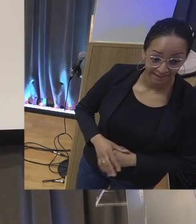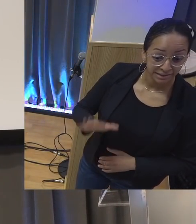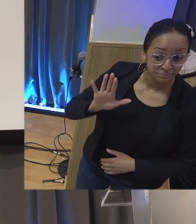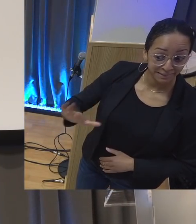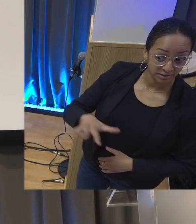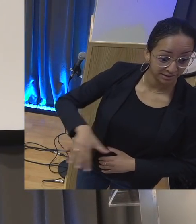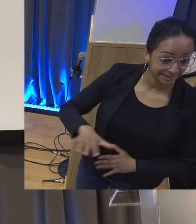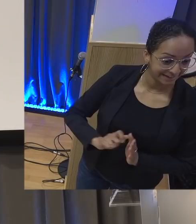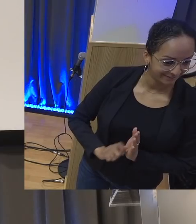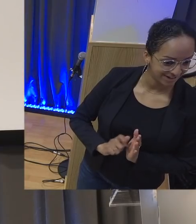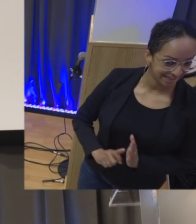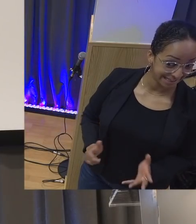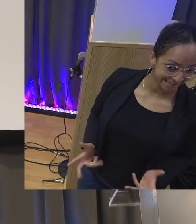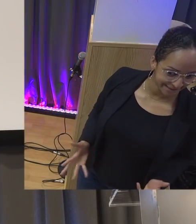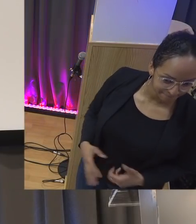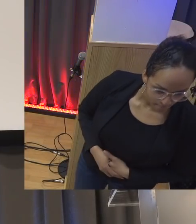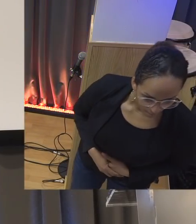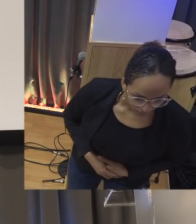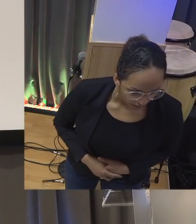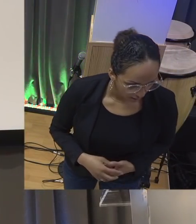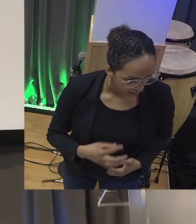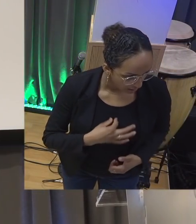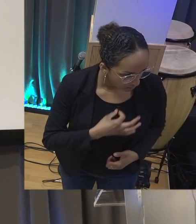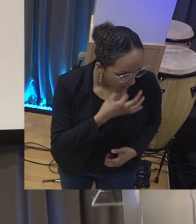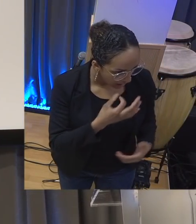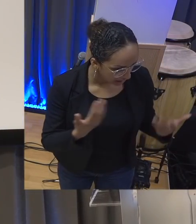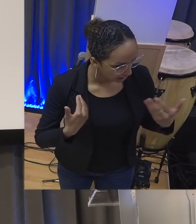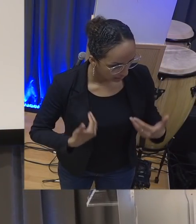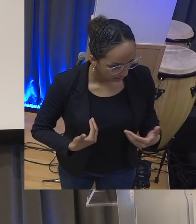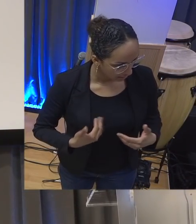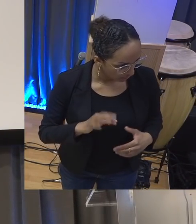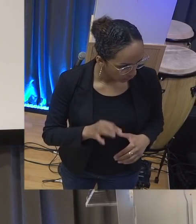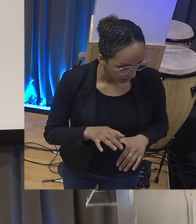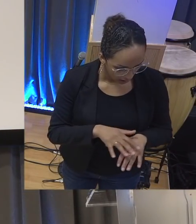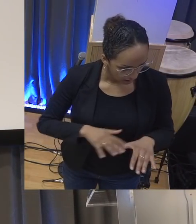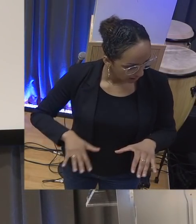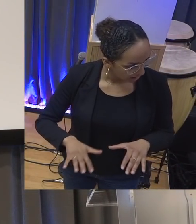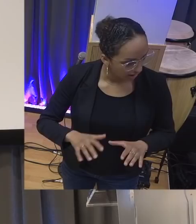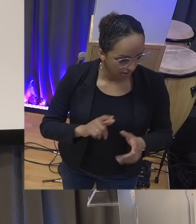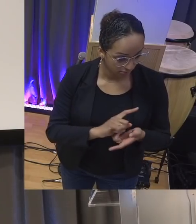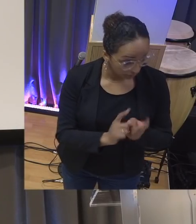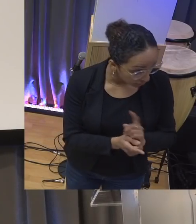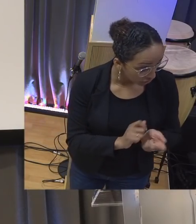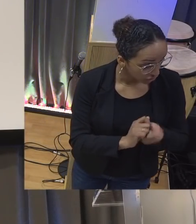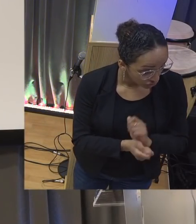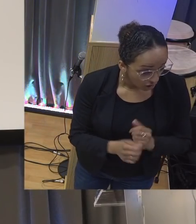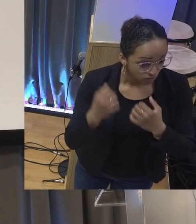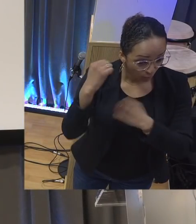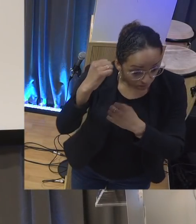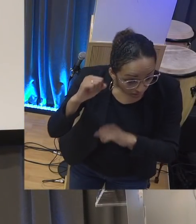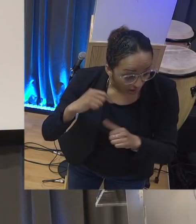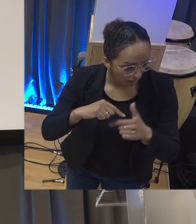je dis, je ne suis pas évangéliste, c'est une fonction, je suis évangélique, ça vient d'un courant réformé, on s'est déformé, un courant protestant, je lui